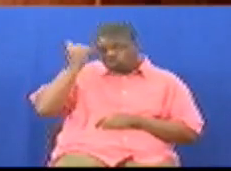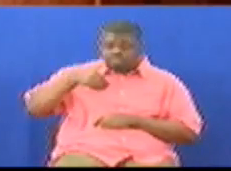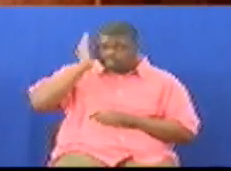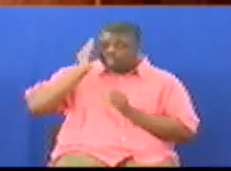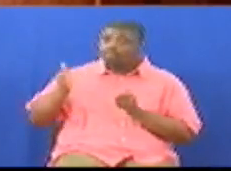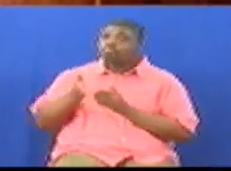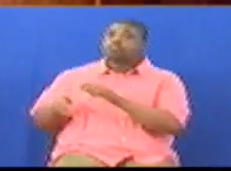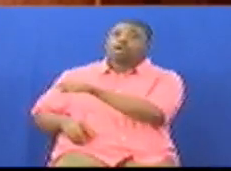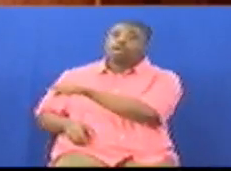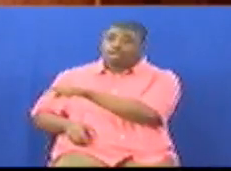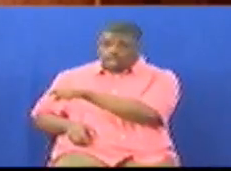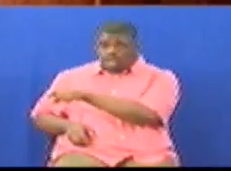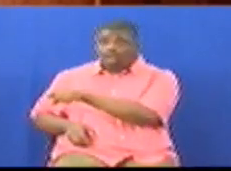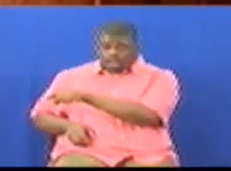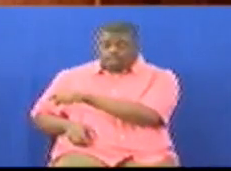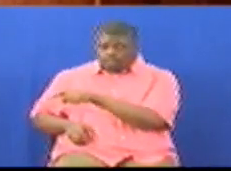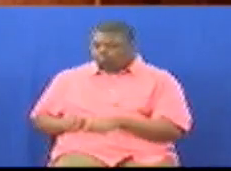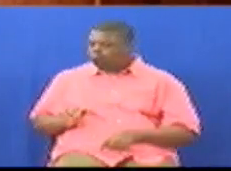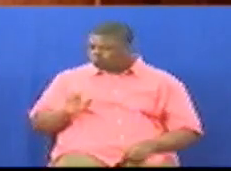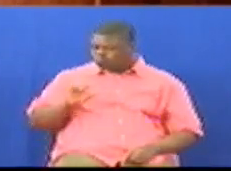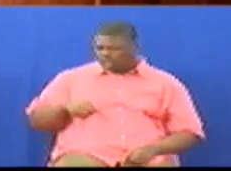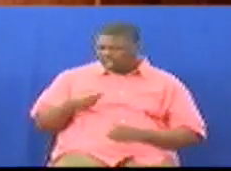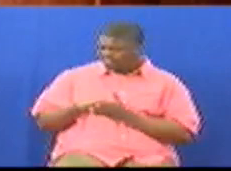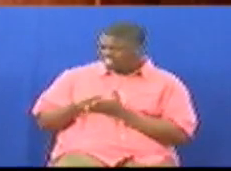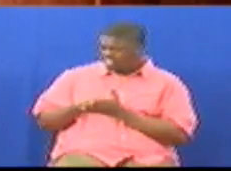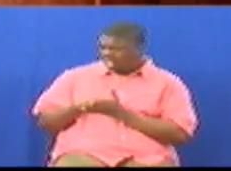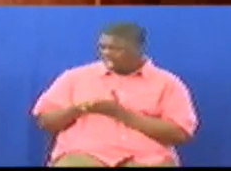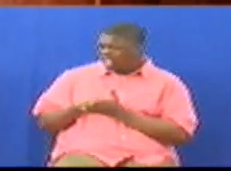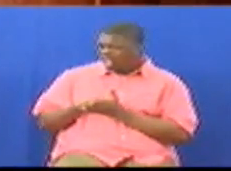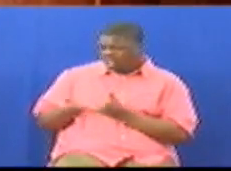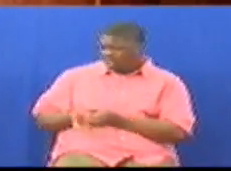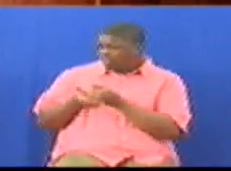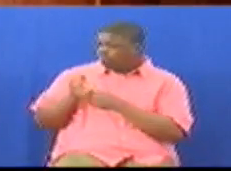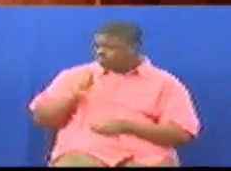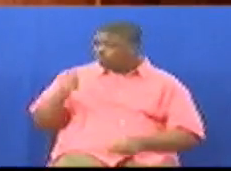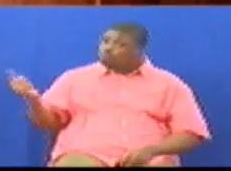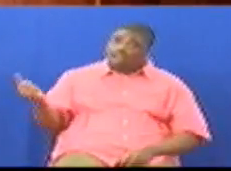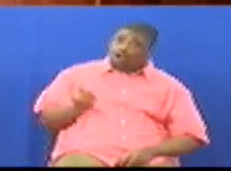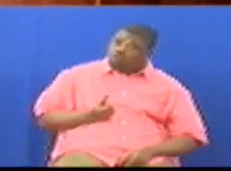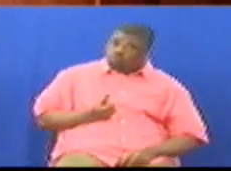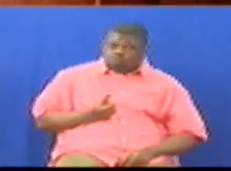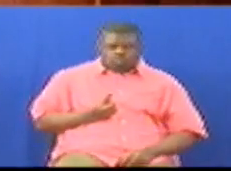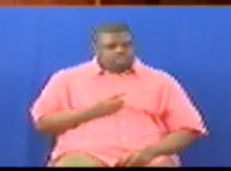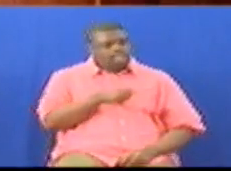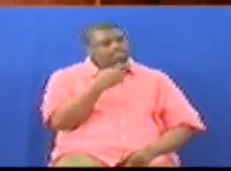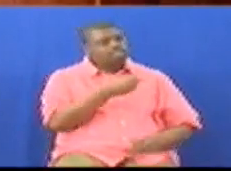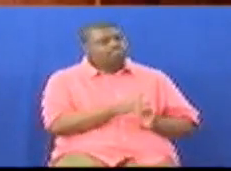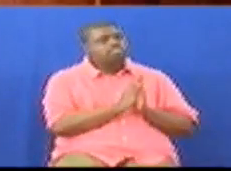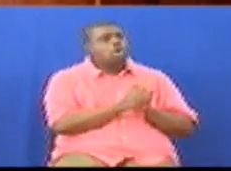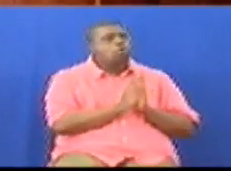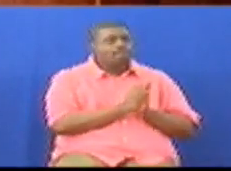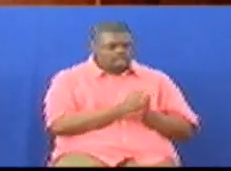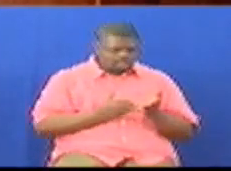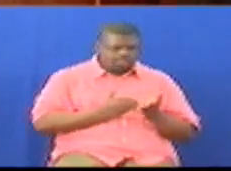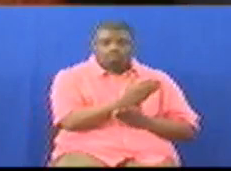Naibu Spika, katika mwaka wa fedha ujao 2021, ofisi ya Rais TAMISEMI mikoa na mamlaka za serikali za mitaa kwa pamoja zinaomba kuidhinishwa na bunge la